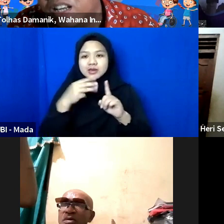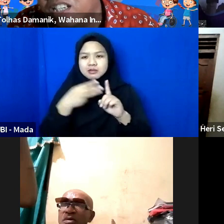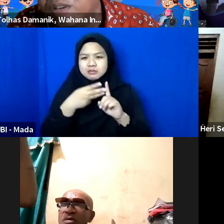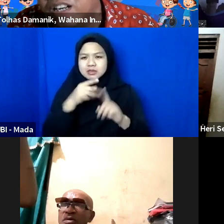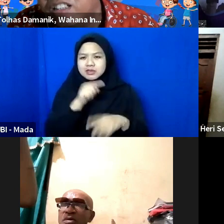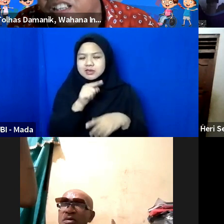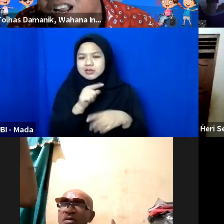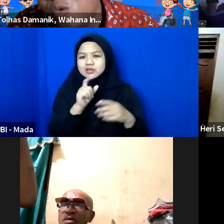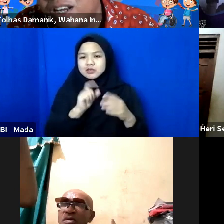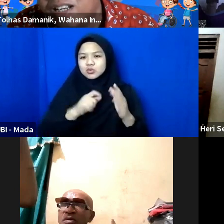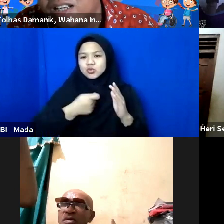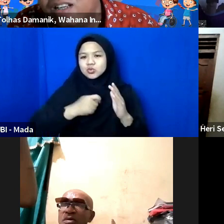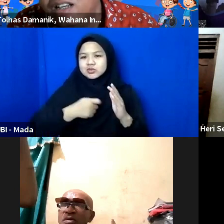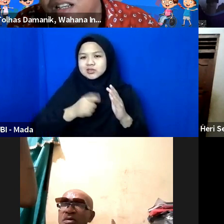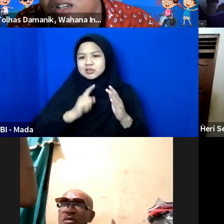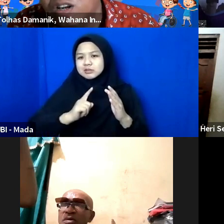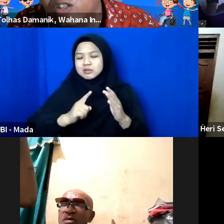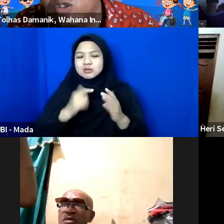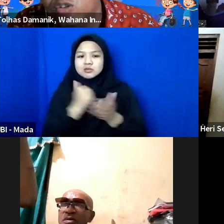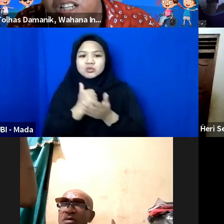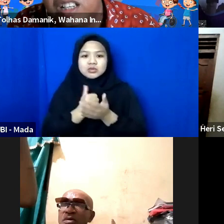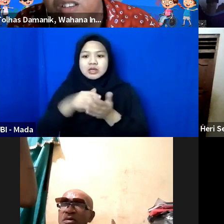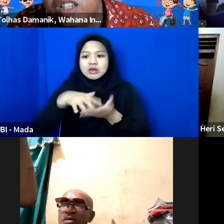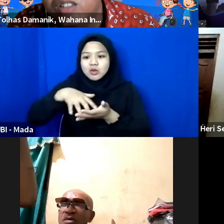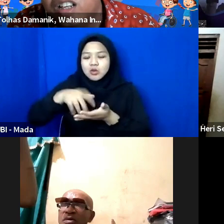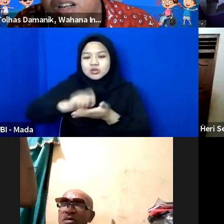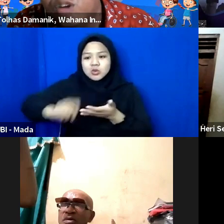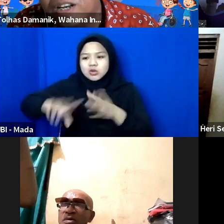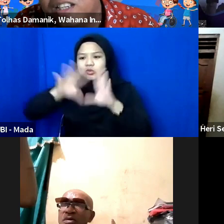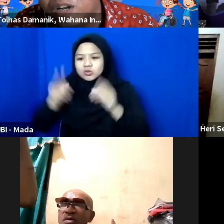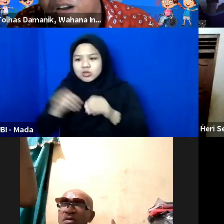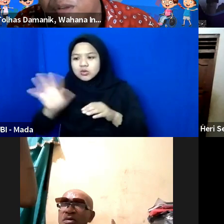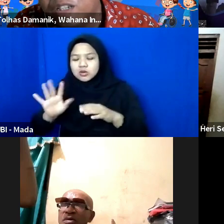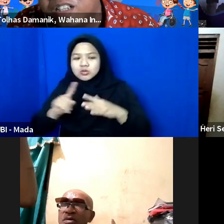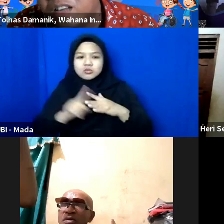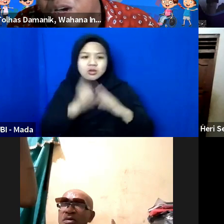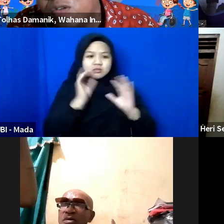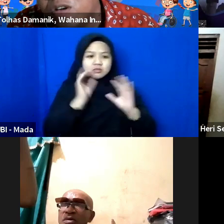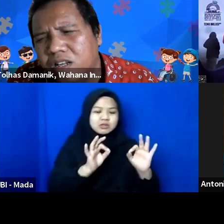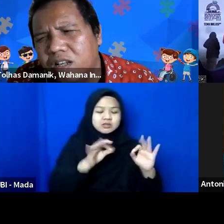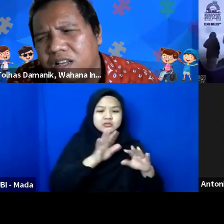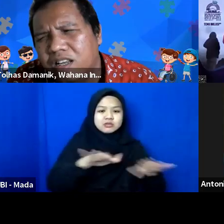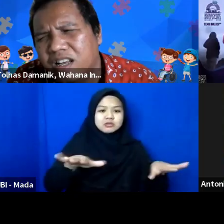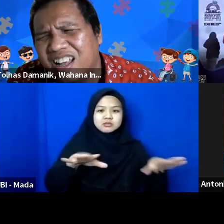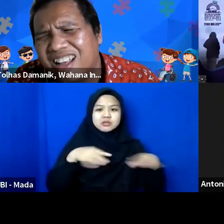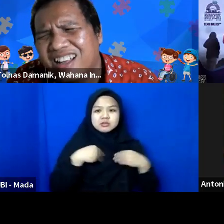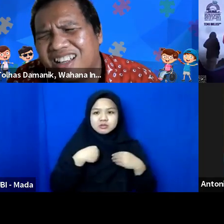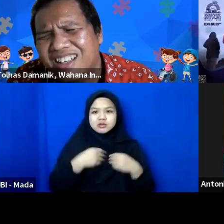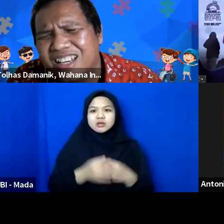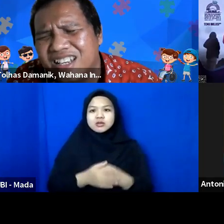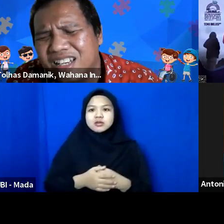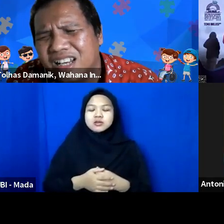teman-teman karena sebenarnya titik rawan sekolah itu untuk menjadi solusi atau tidak dimulai pada saat penerimaan peserta didik baru